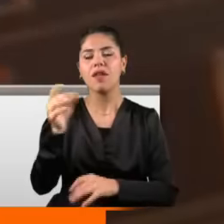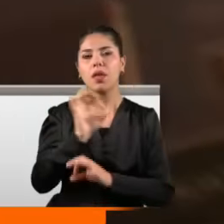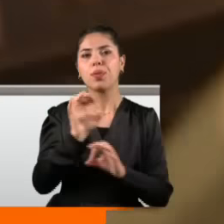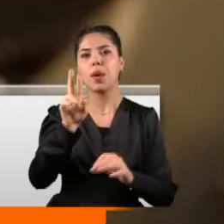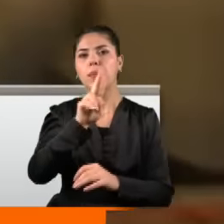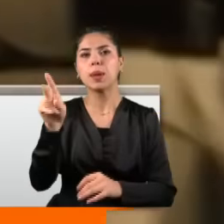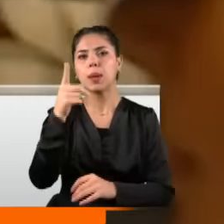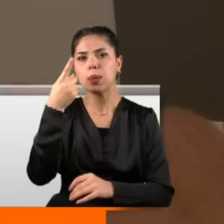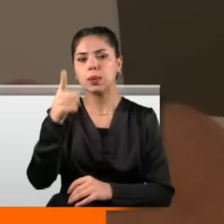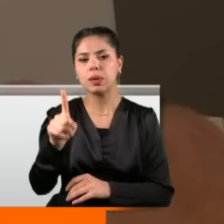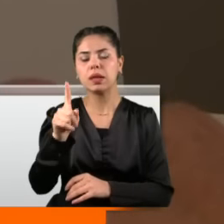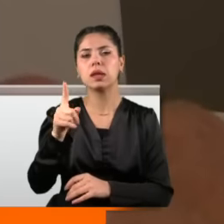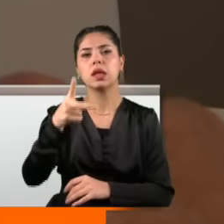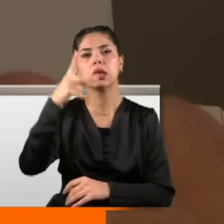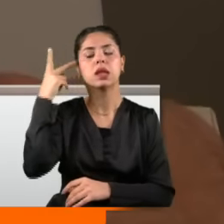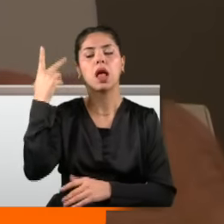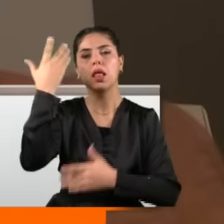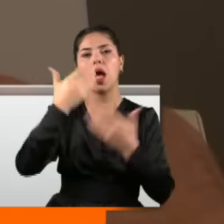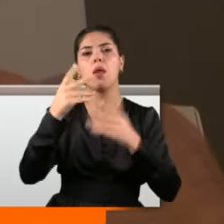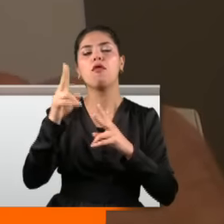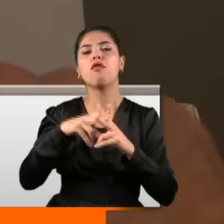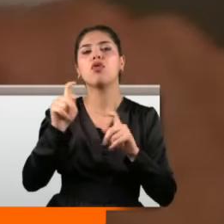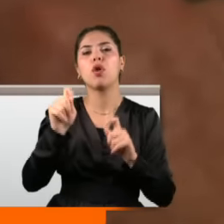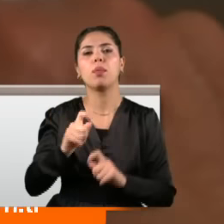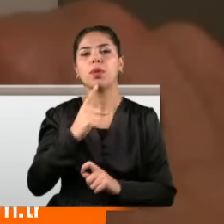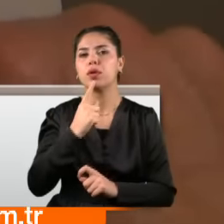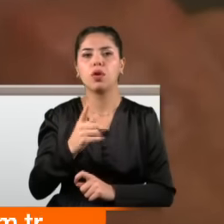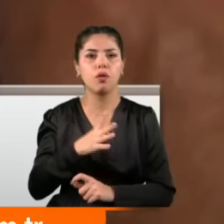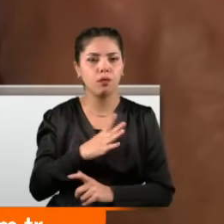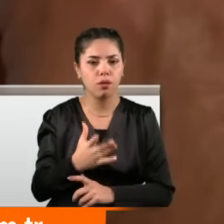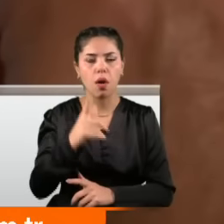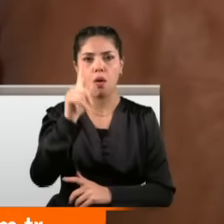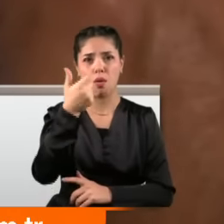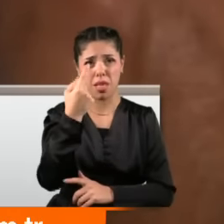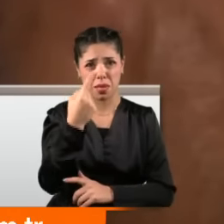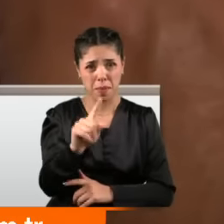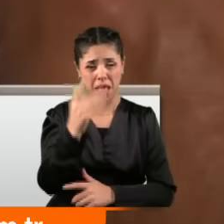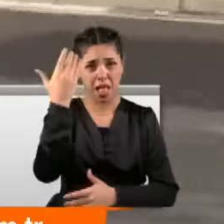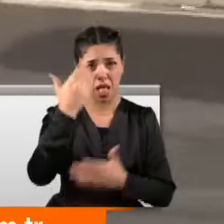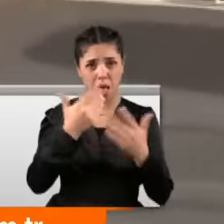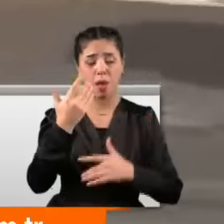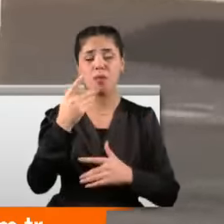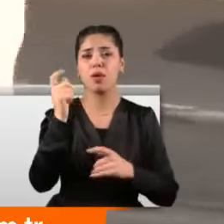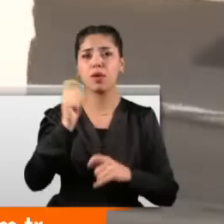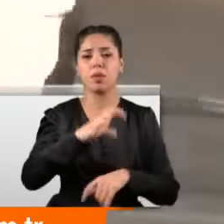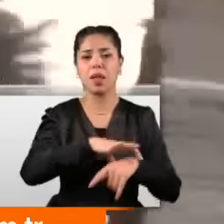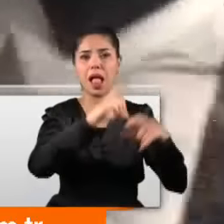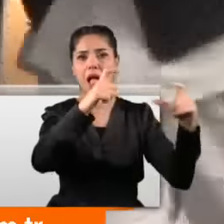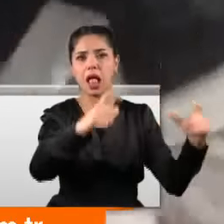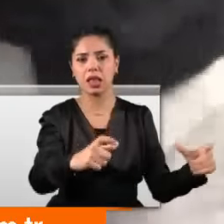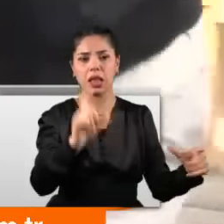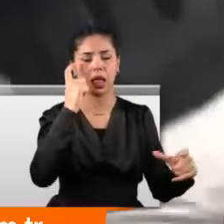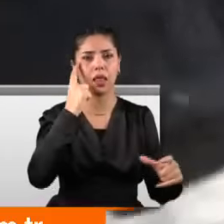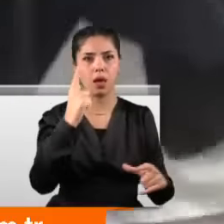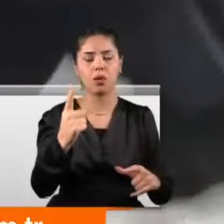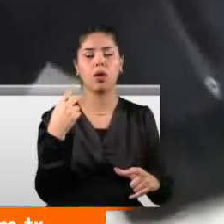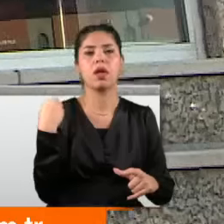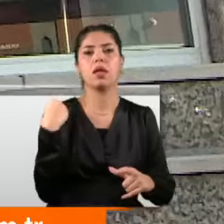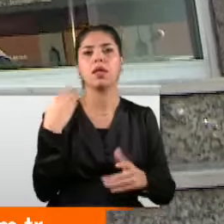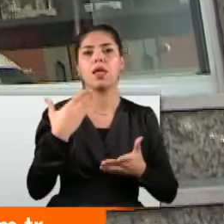700 bin sahte ameliyat fatura edildiği söyleniyor. Bunlardan 16 bininin yapıldığı hastane ise iddiaya göre Yeni Doğan